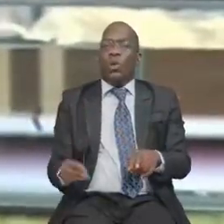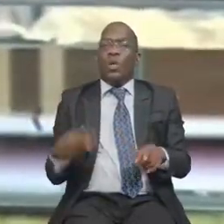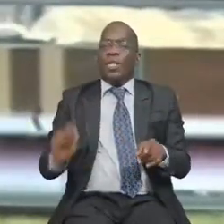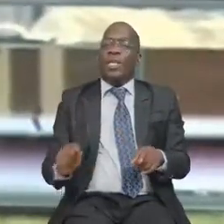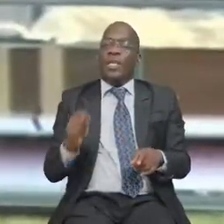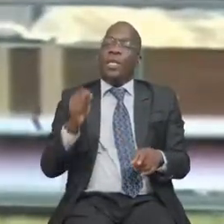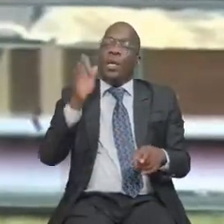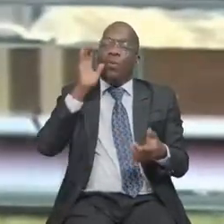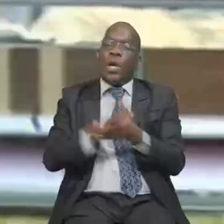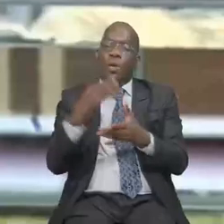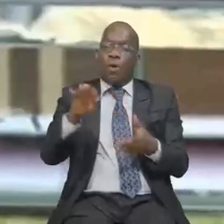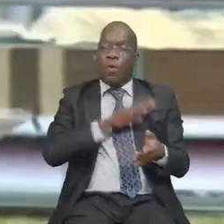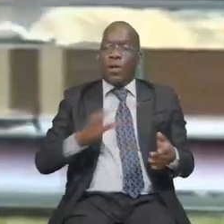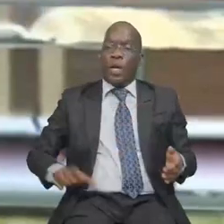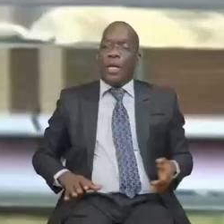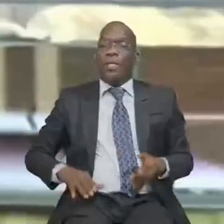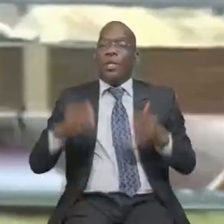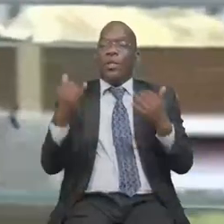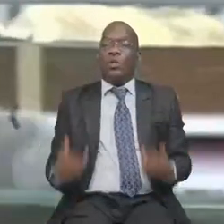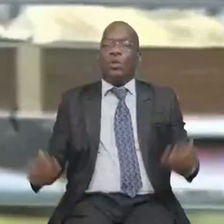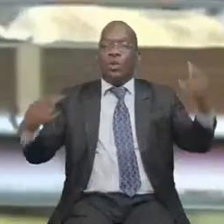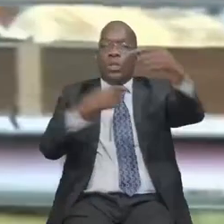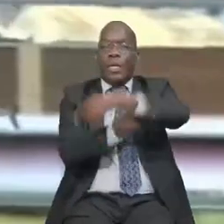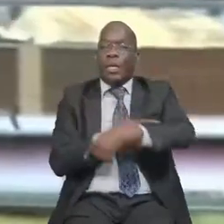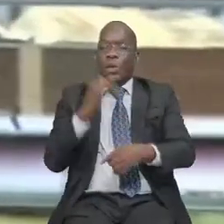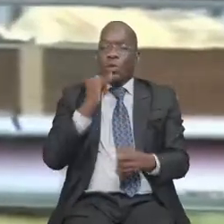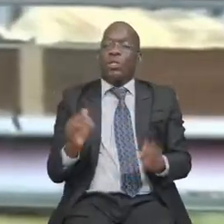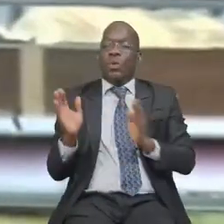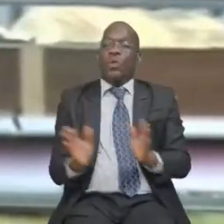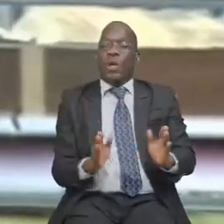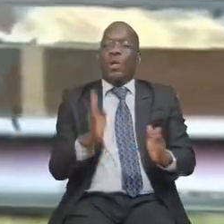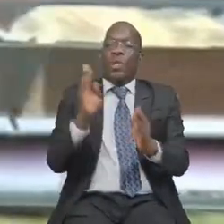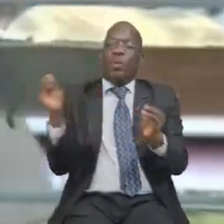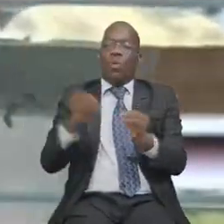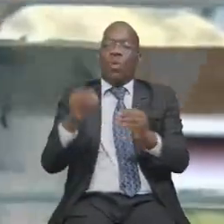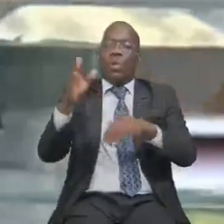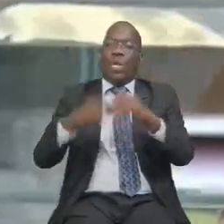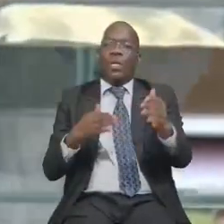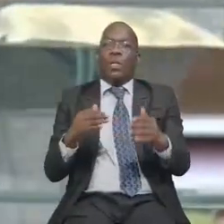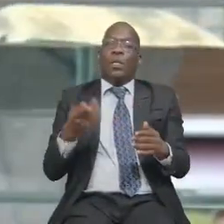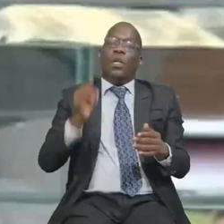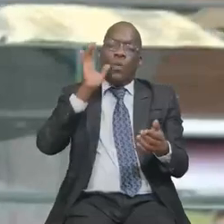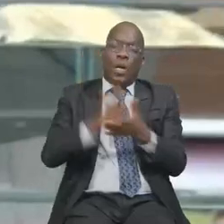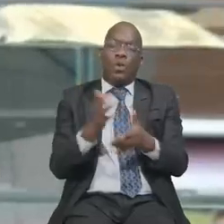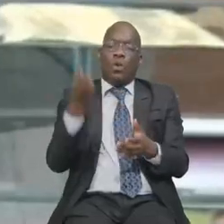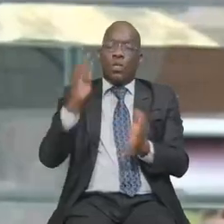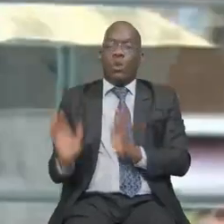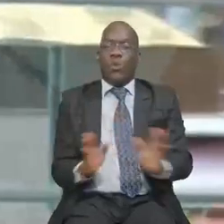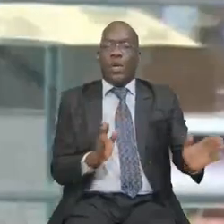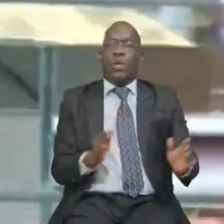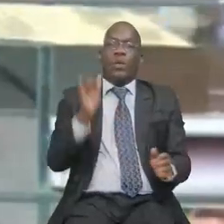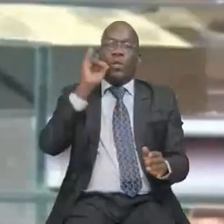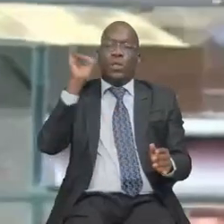aujourd'hui soit mieux préparée qu'elle l'était hier. L'Église est l'épouse.